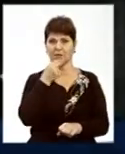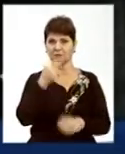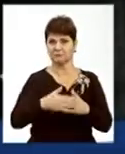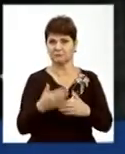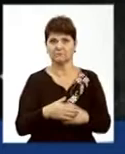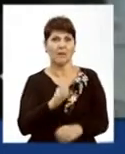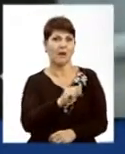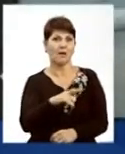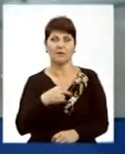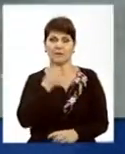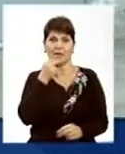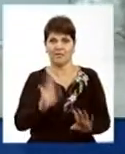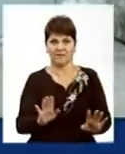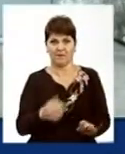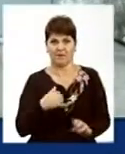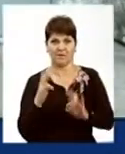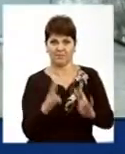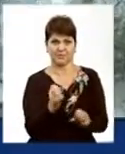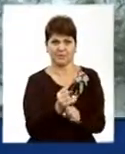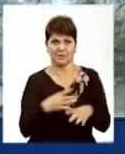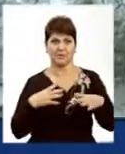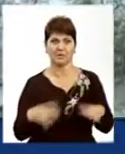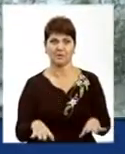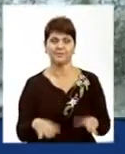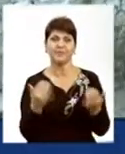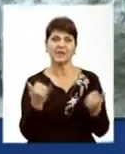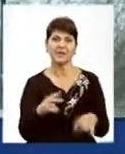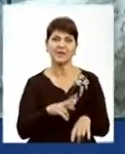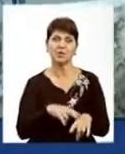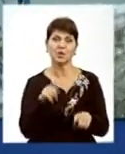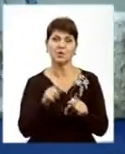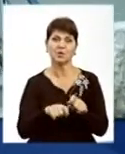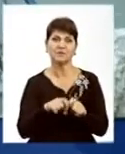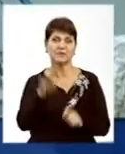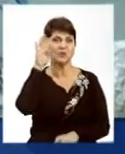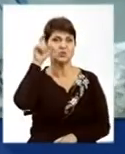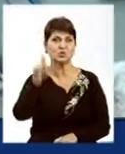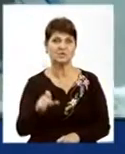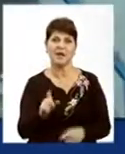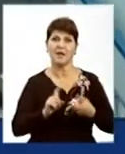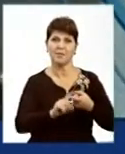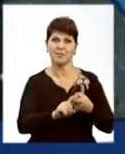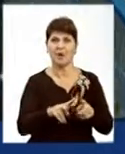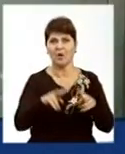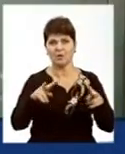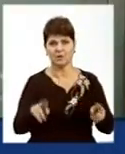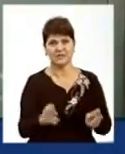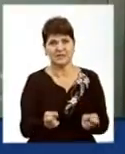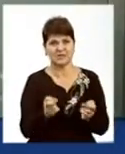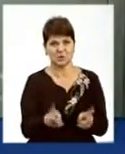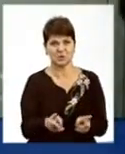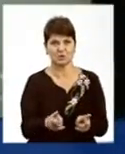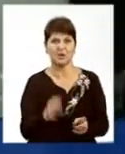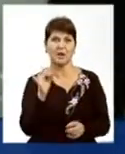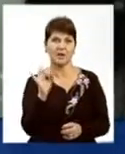але я не винний, я не вчиняв цього злочину. Нині поліція перевіряє чоловіків на причетність до аналогічних злочинів.